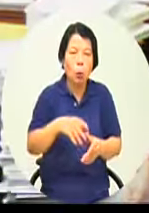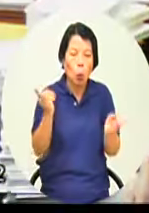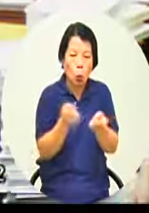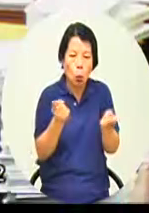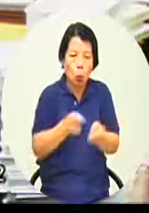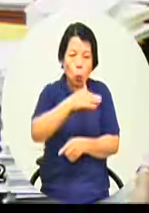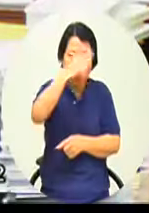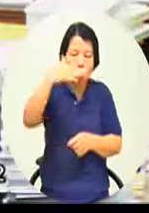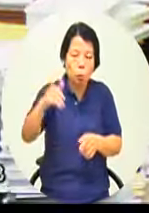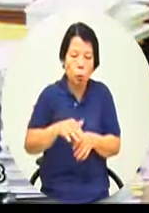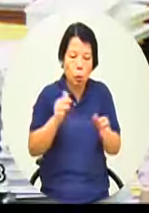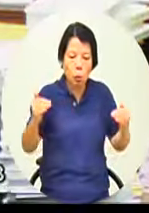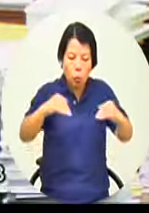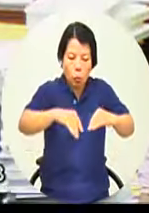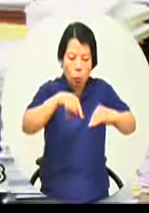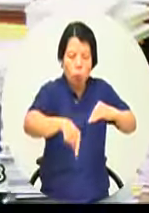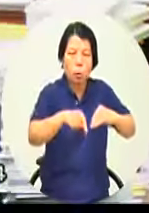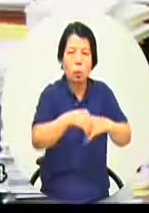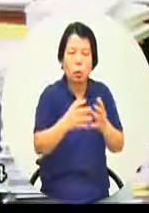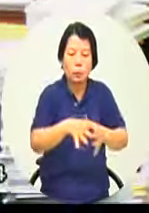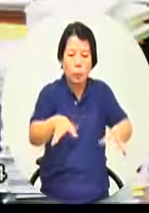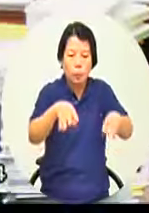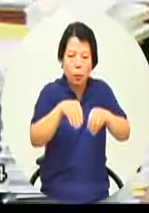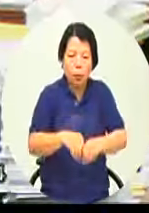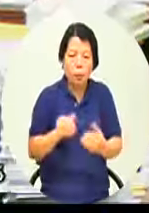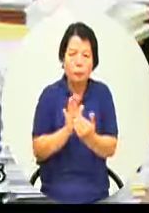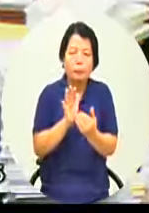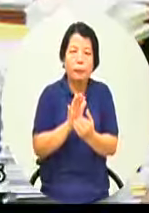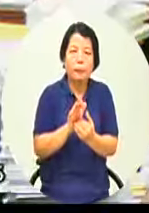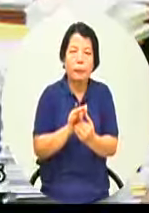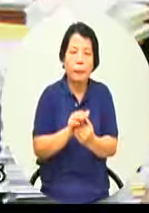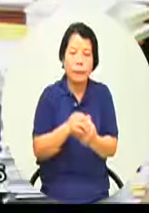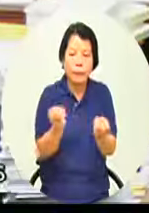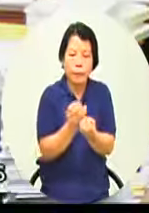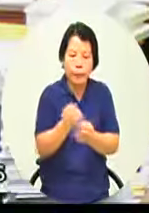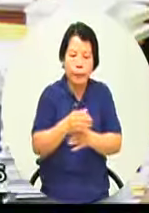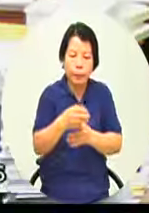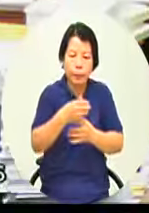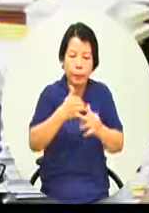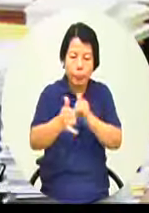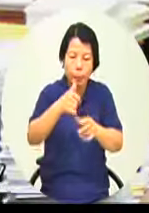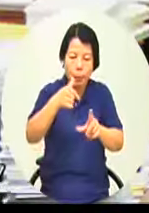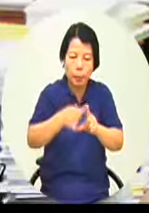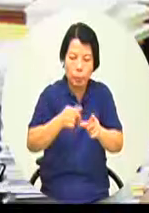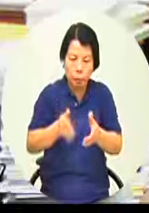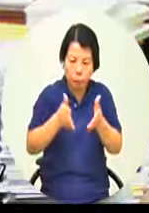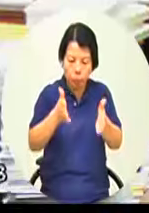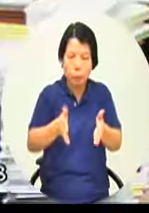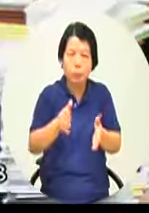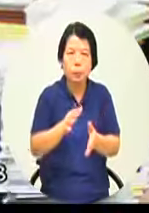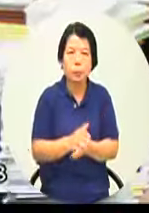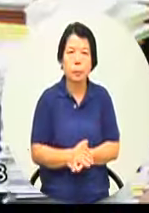我们把它纳入为所谓的防灾社区啦？哈，这第一个部分。好，那。